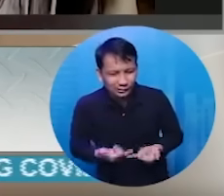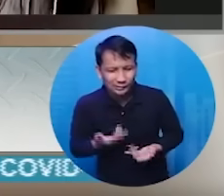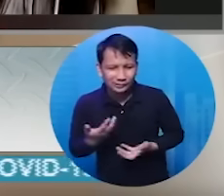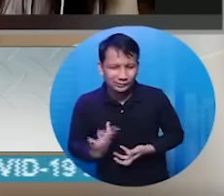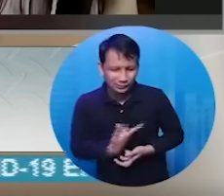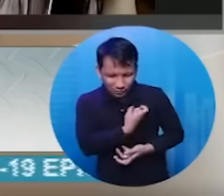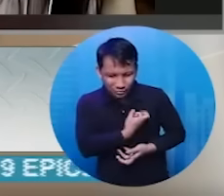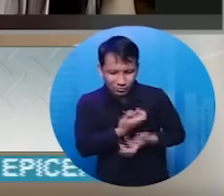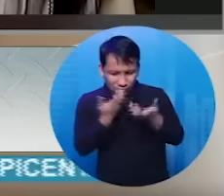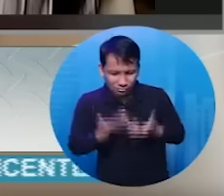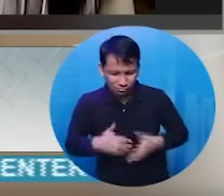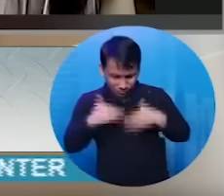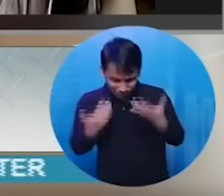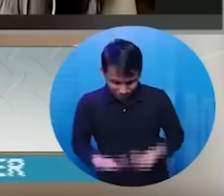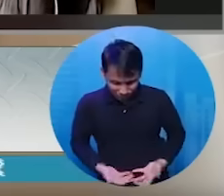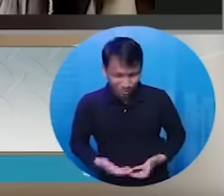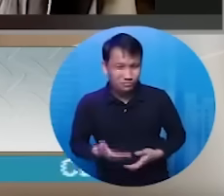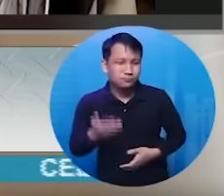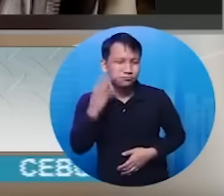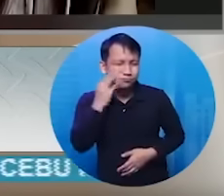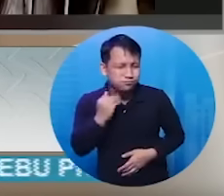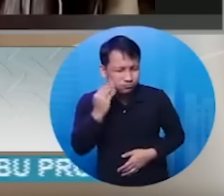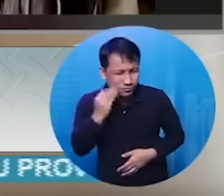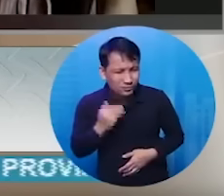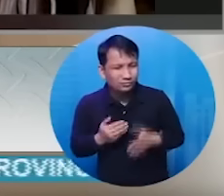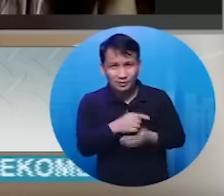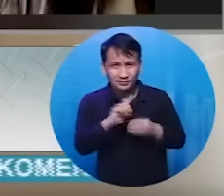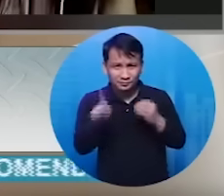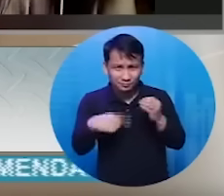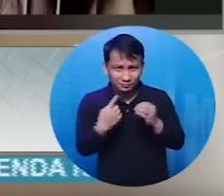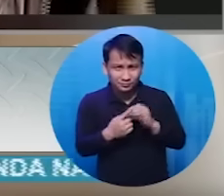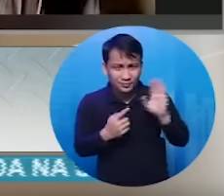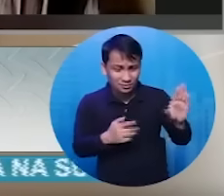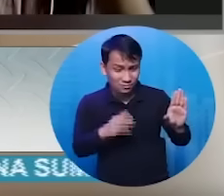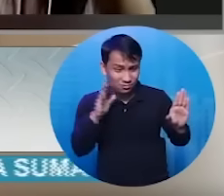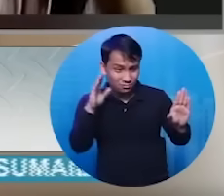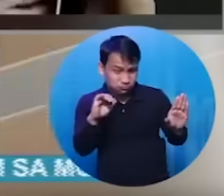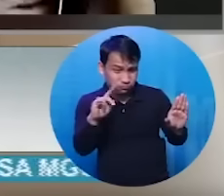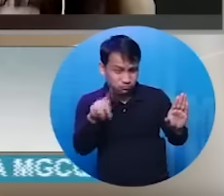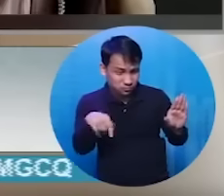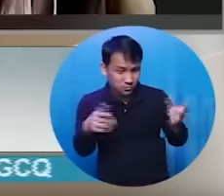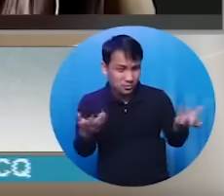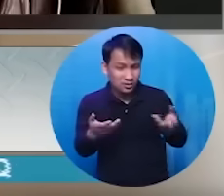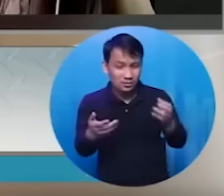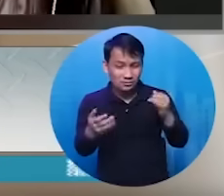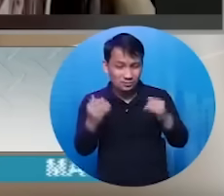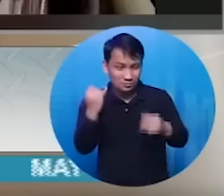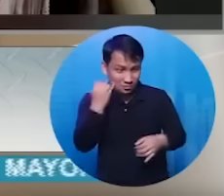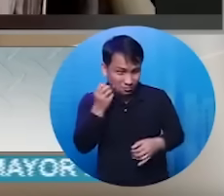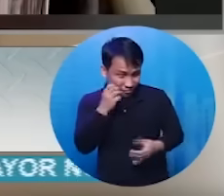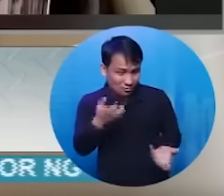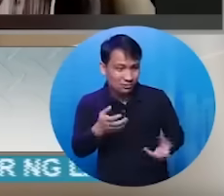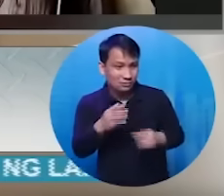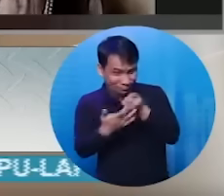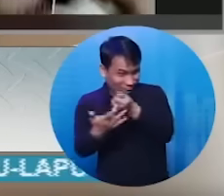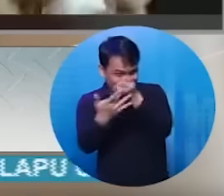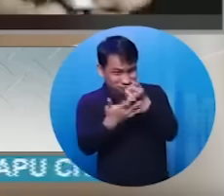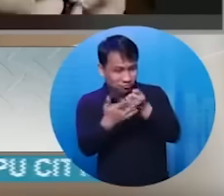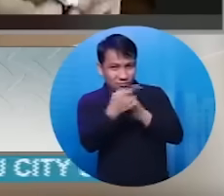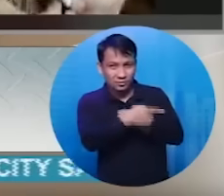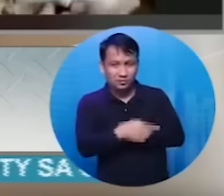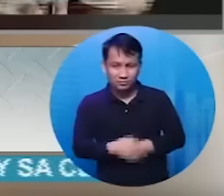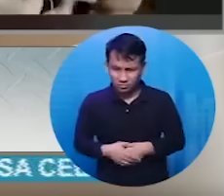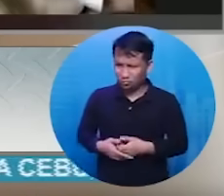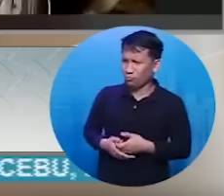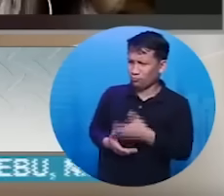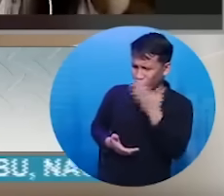pa rin, nagkaanak na ako. Alam mo ba, yung pamangkin mo, si Jenny, trauma na sa'yo. Ba't naman